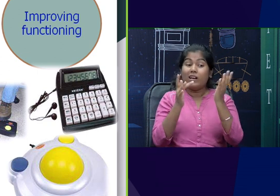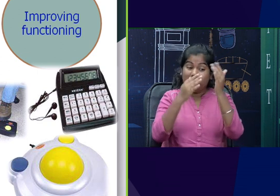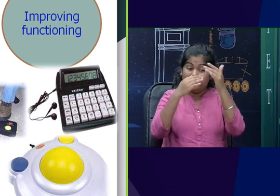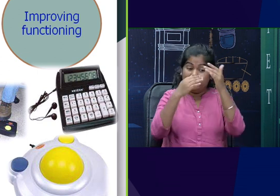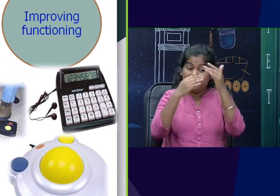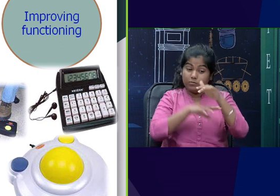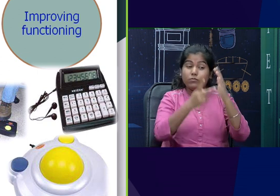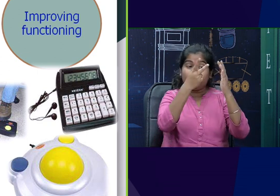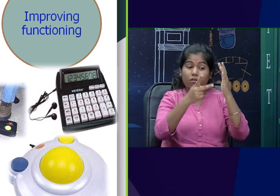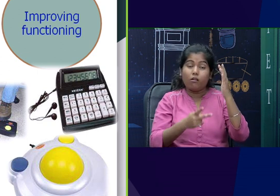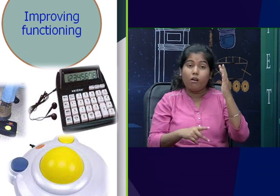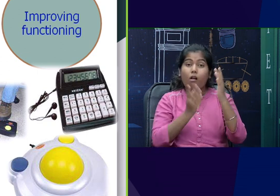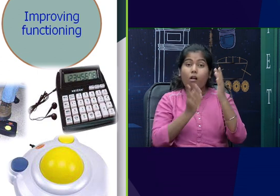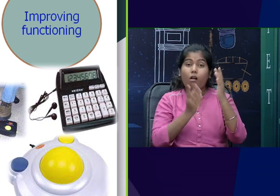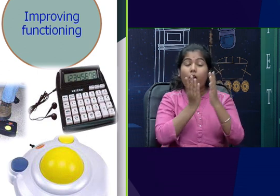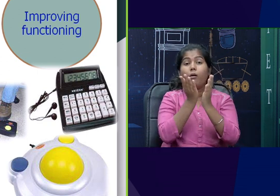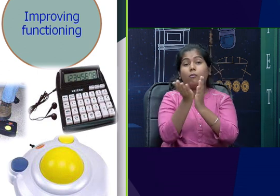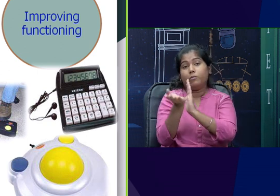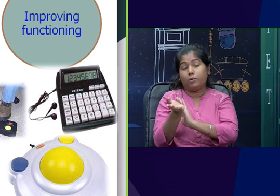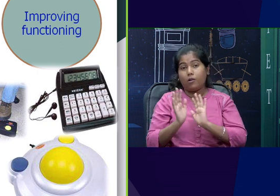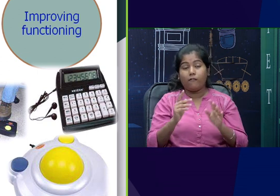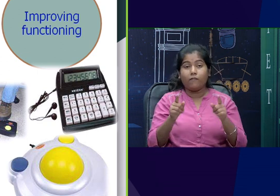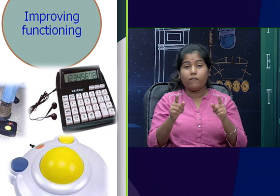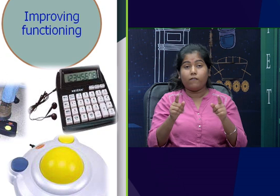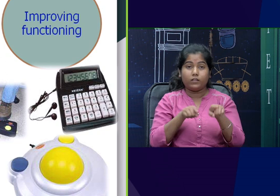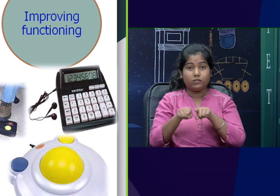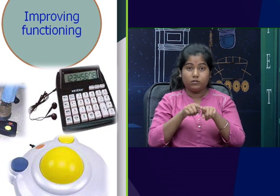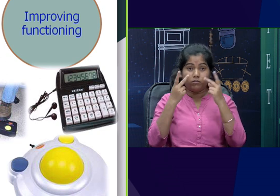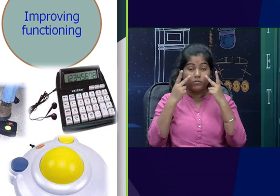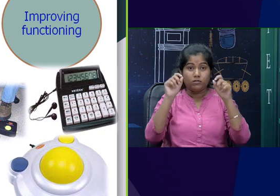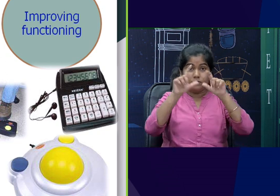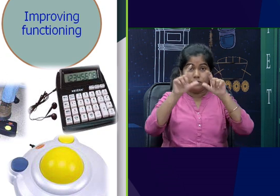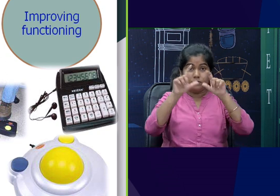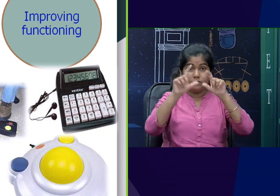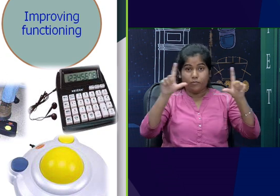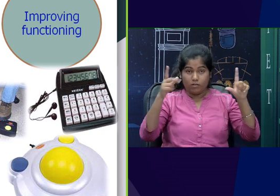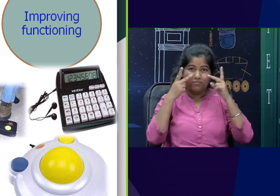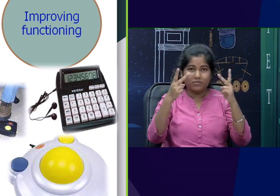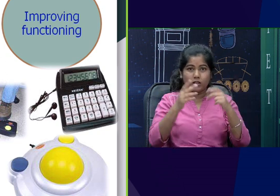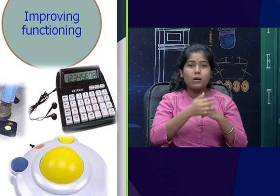हैं, क्योंकि अगर देख रहे हैं आप स्क्रीन पे कोई पेन अडेप्ट